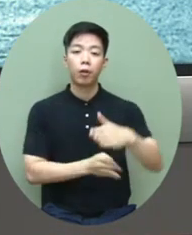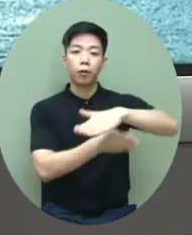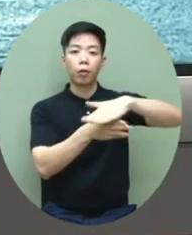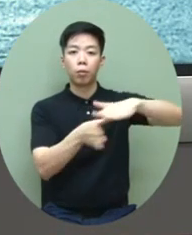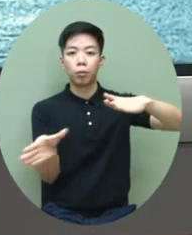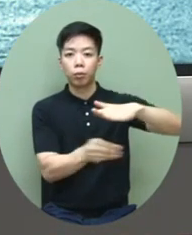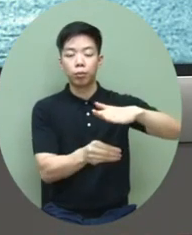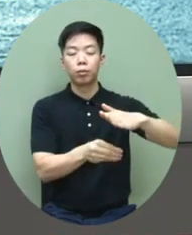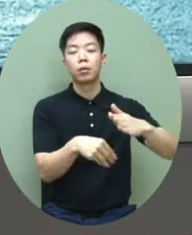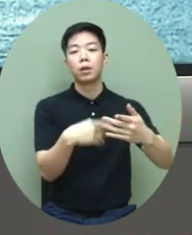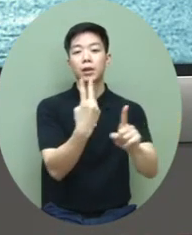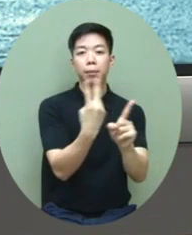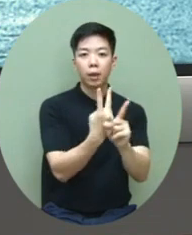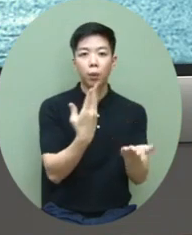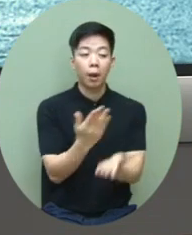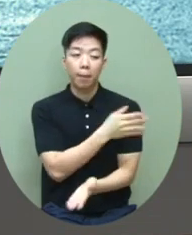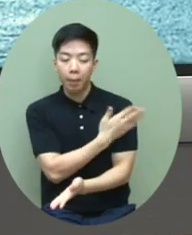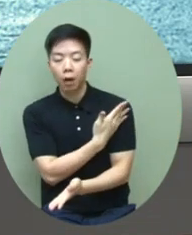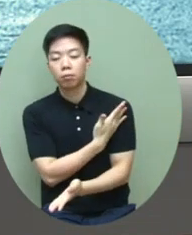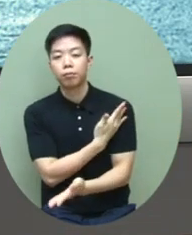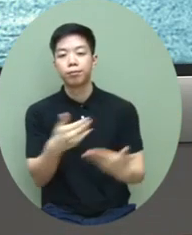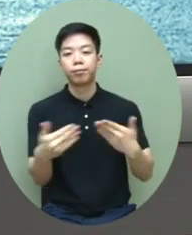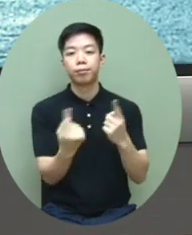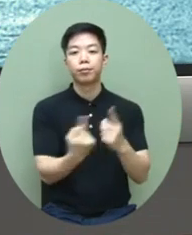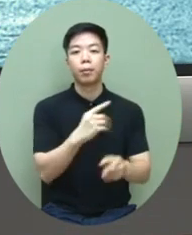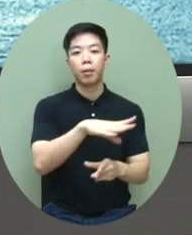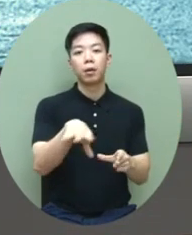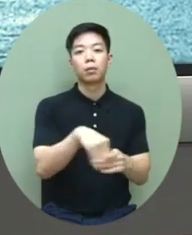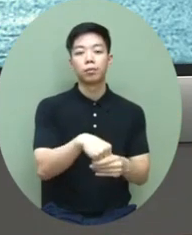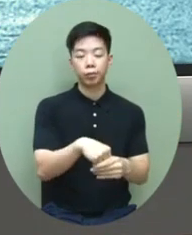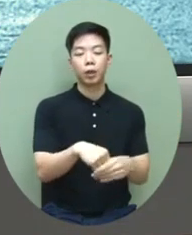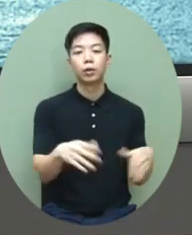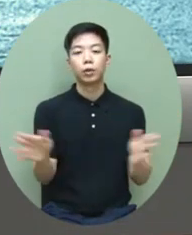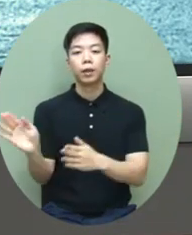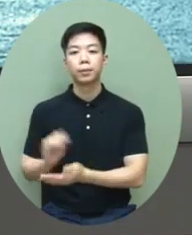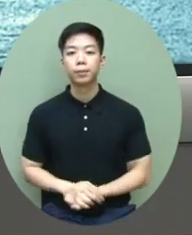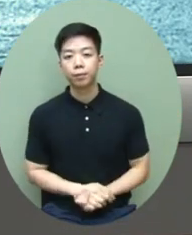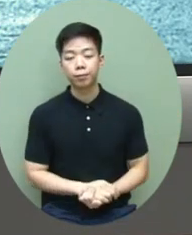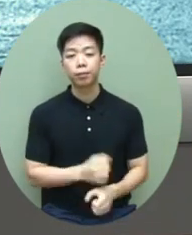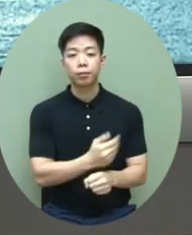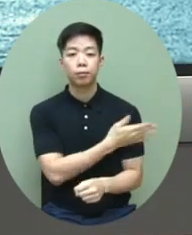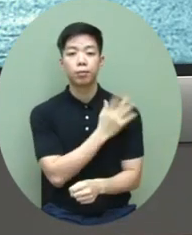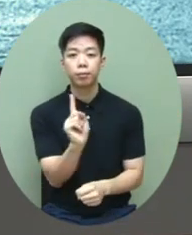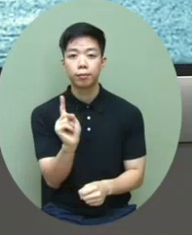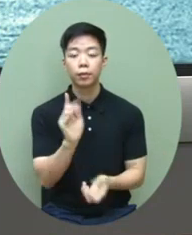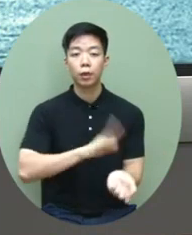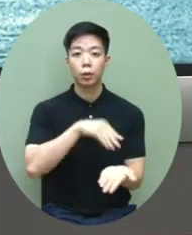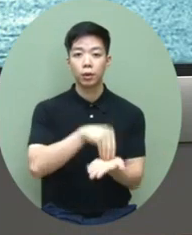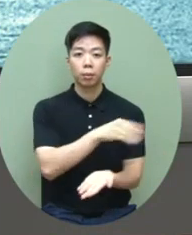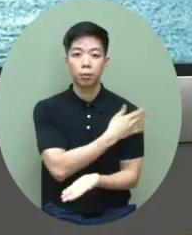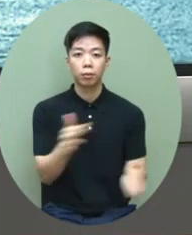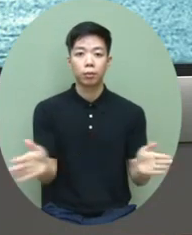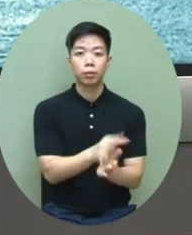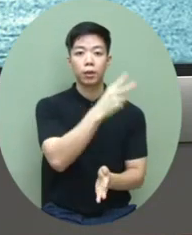嘅病人或者員工咧，被列為呢個密切接觸者嘅。至於員工方面咧，我哋確診員工總數咧就係